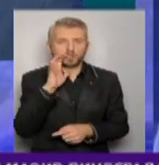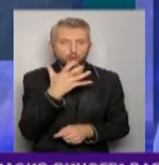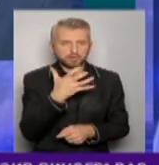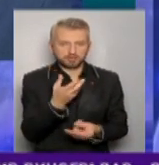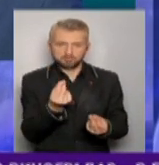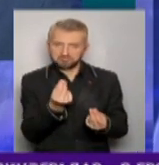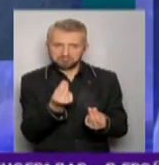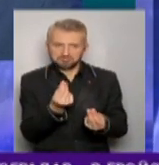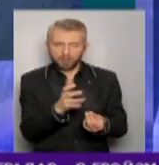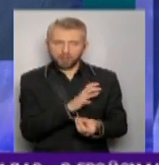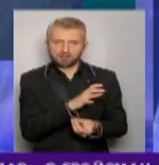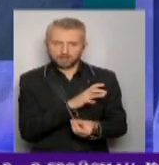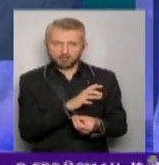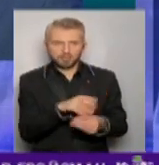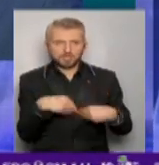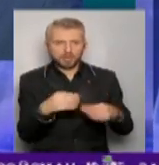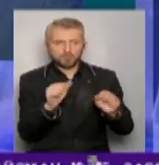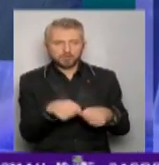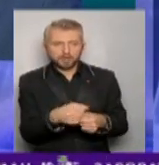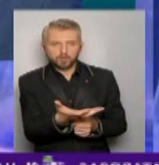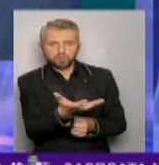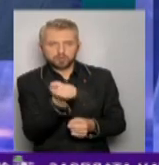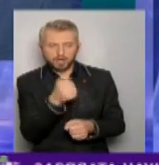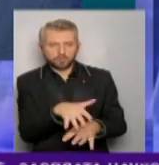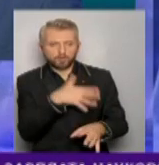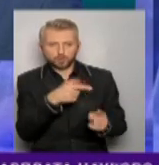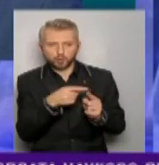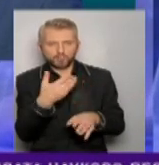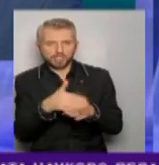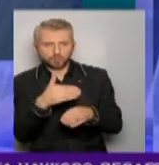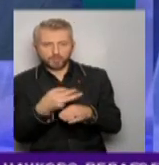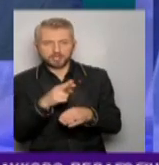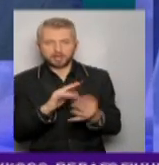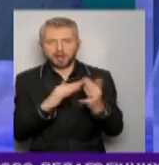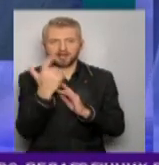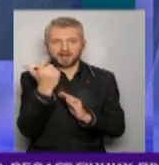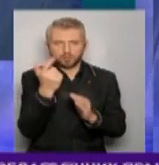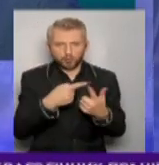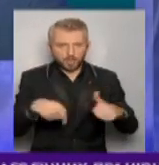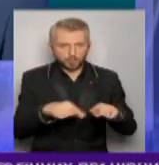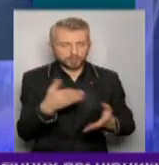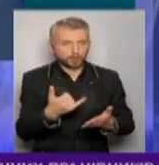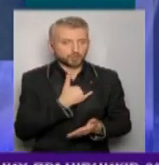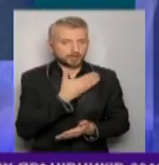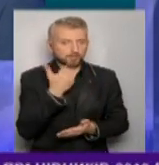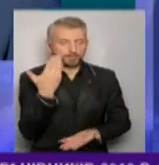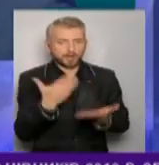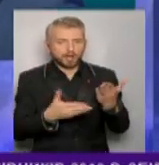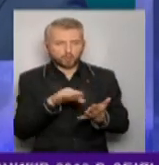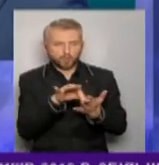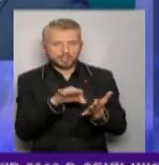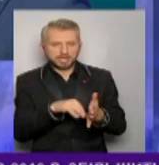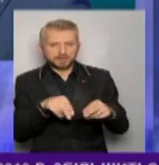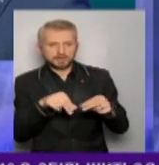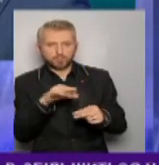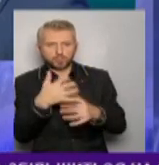активом, який дасть можливість залучати довгострокове кредитування для аграрної галузі, якого в нас немає. Якщо оцінити землю по середній